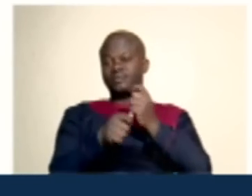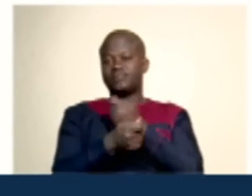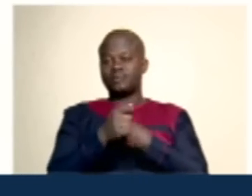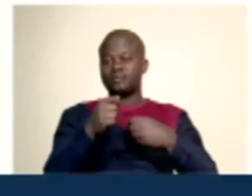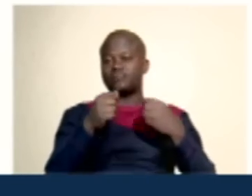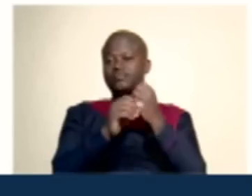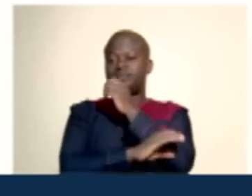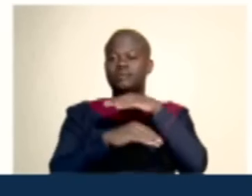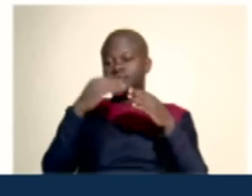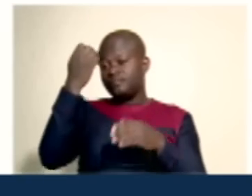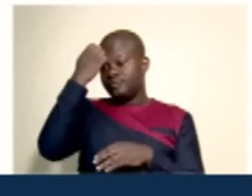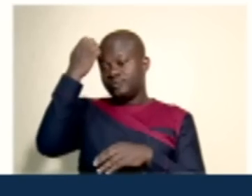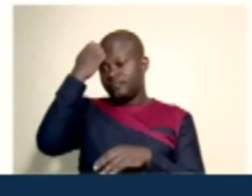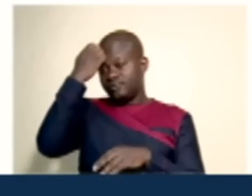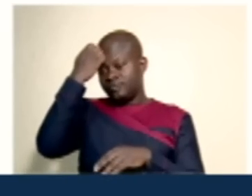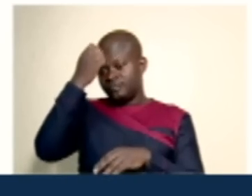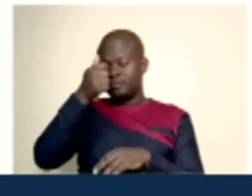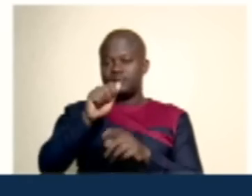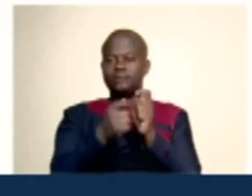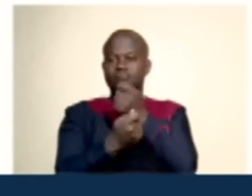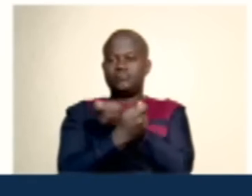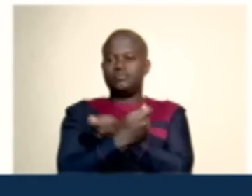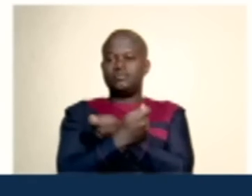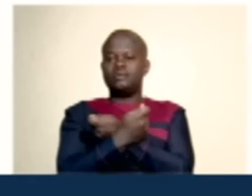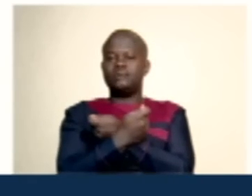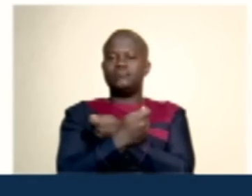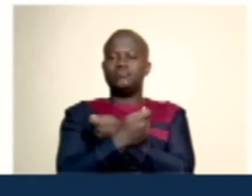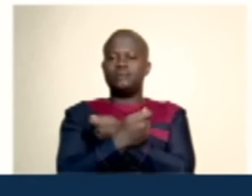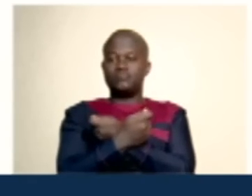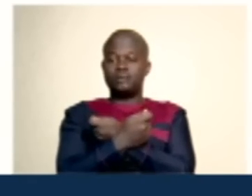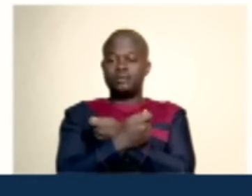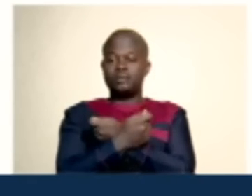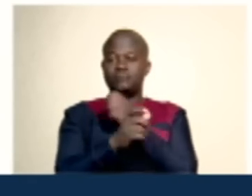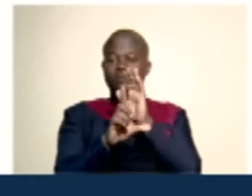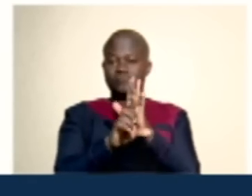hari nk'ibihugu by'uburayi byahinduye amategeko mu myaka 4 ikurikirana